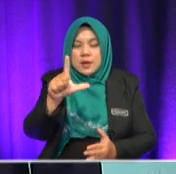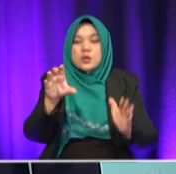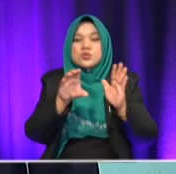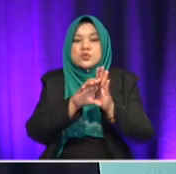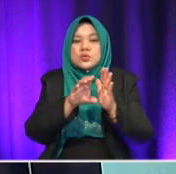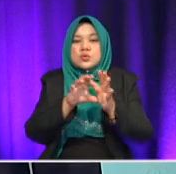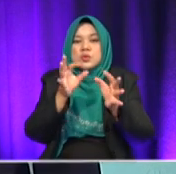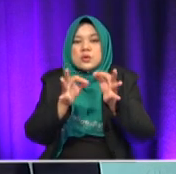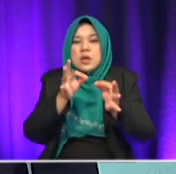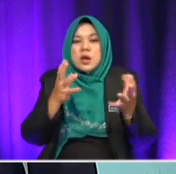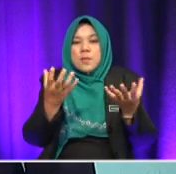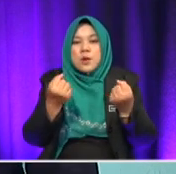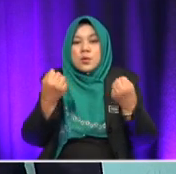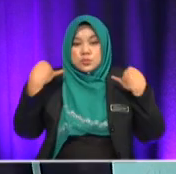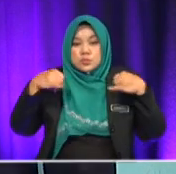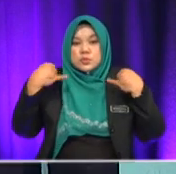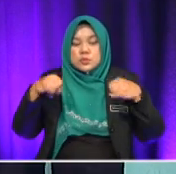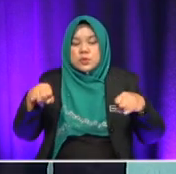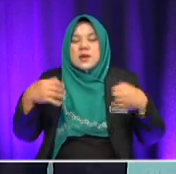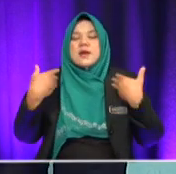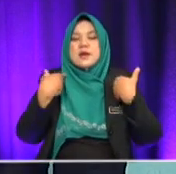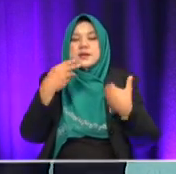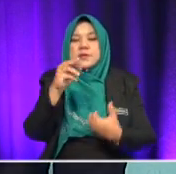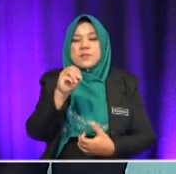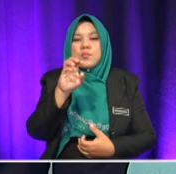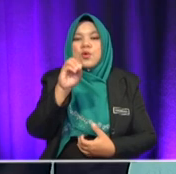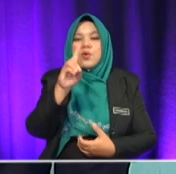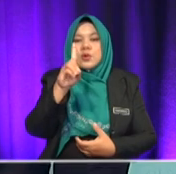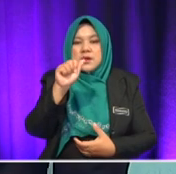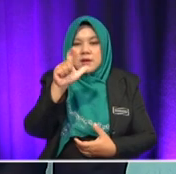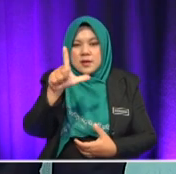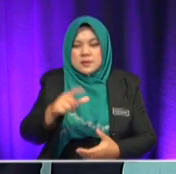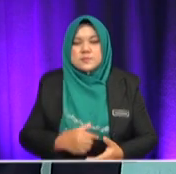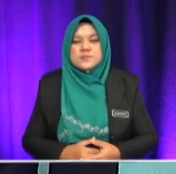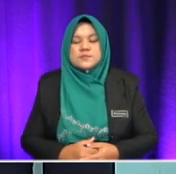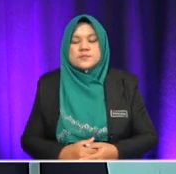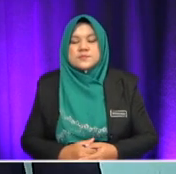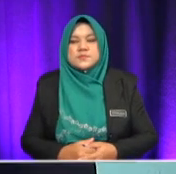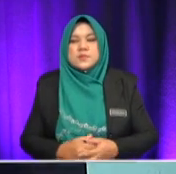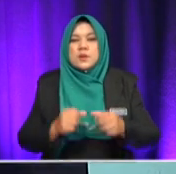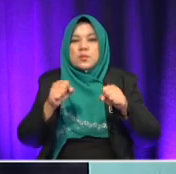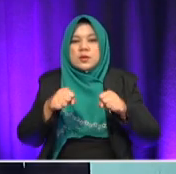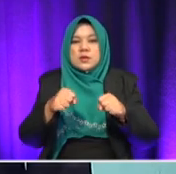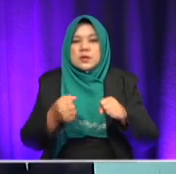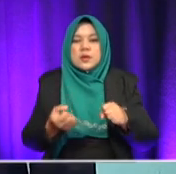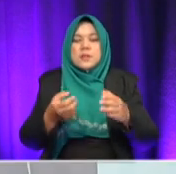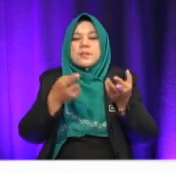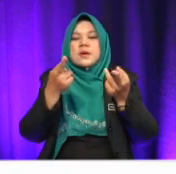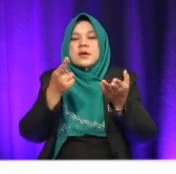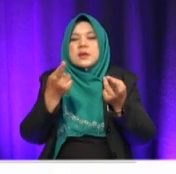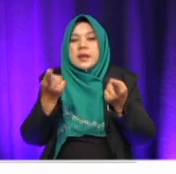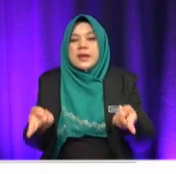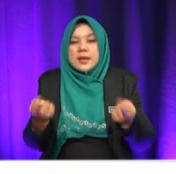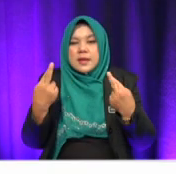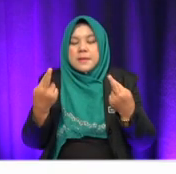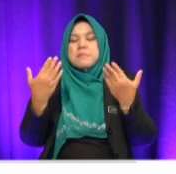beda orang Bagi duit bolehlah aku buka payung nak buka warung ya Jadi untuk mencari ekonomi keluarga yang ketiga meringankan beban orang yang